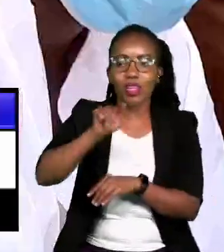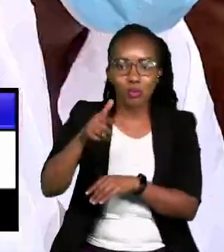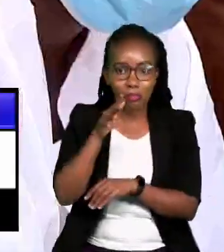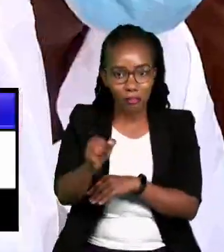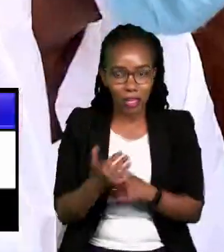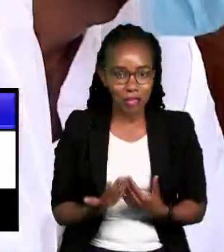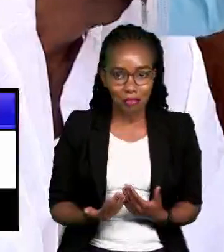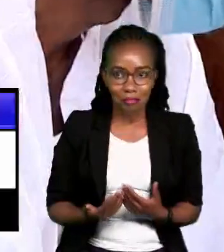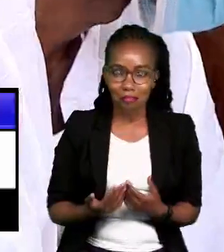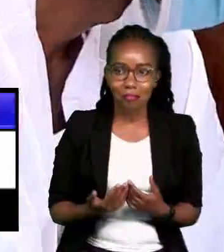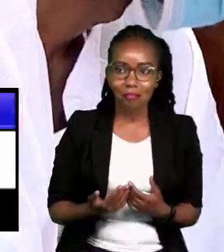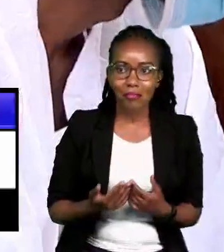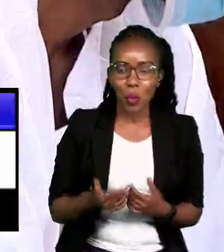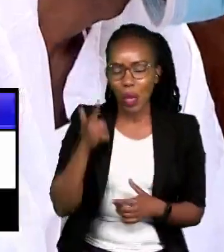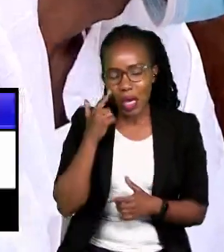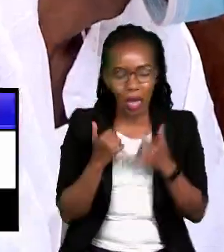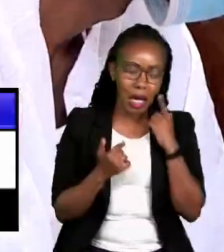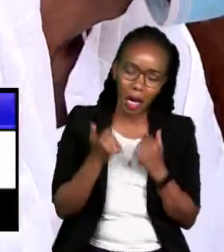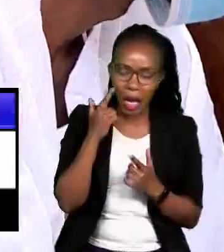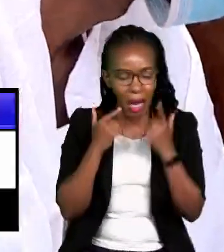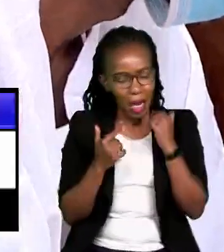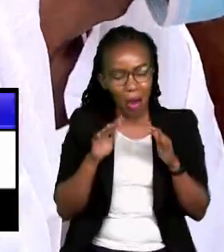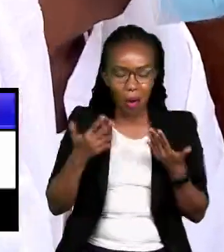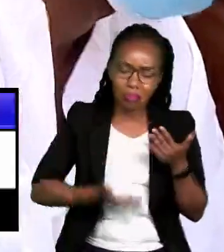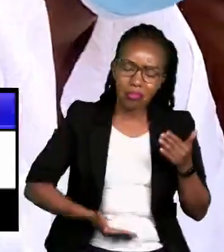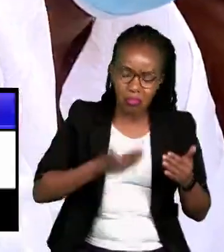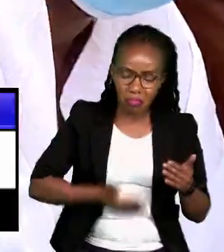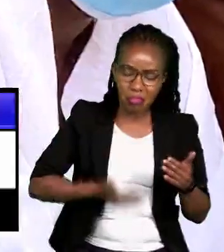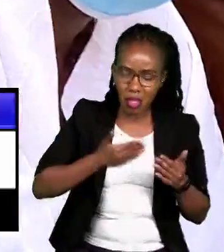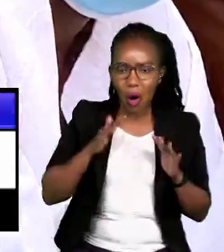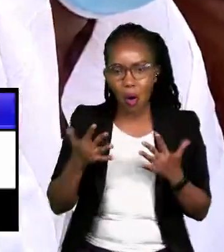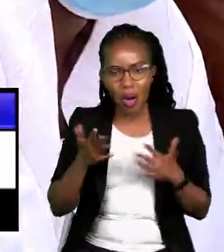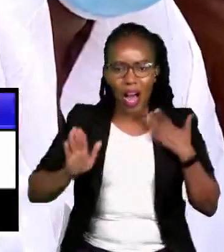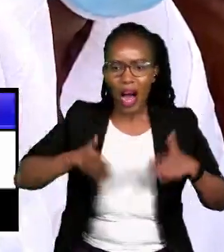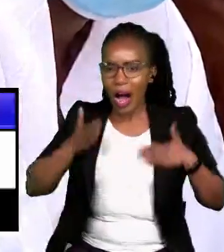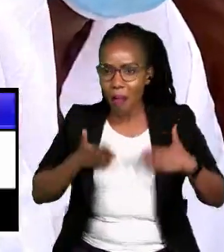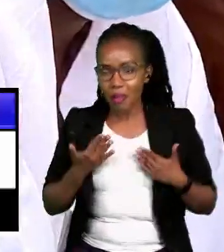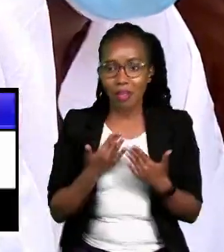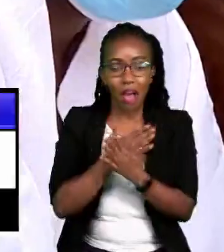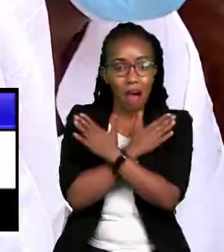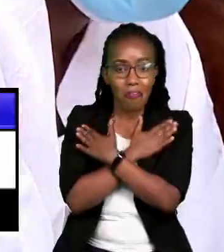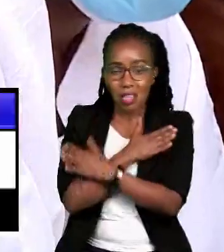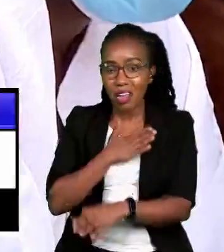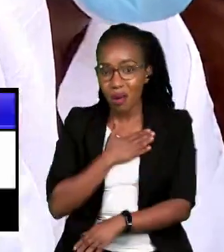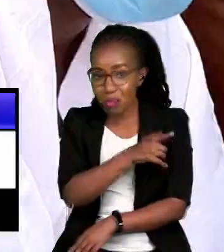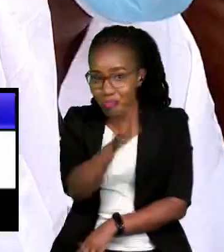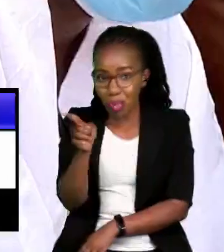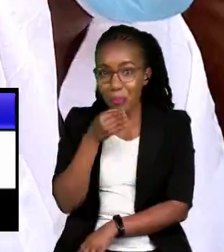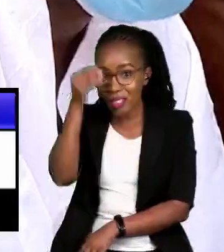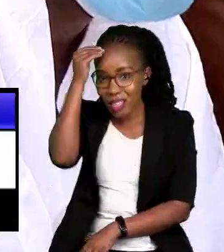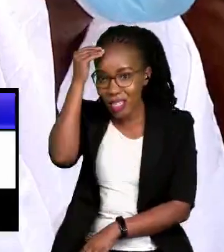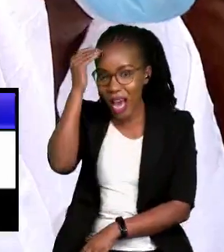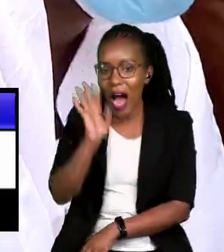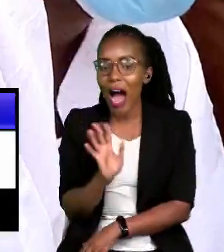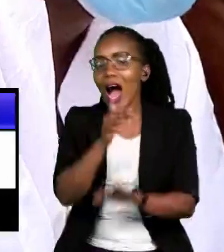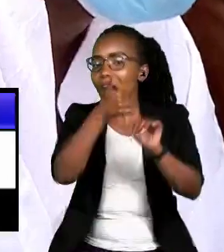Tusije tukaanza kulia ama kuanza kuchemka mili ama kufurahi sana. Kumbe wenzetu wanaigiza. Lazima